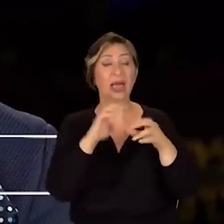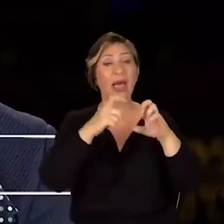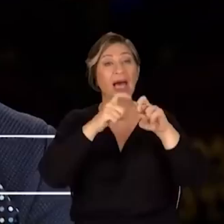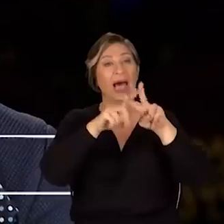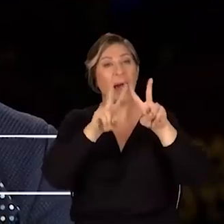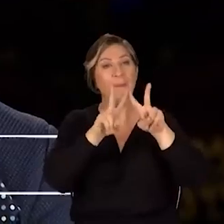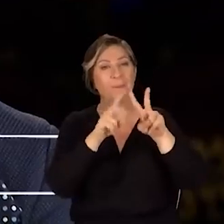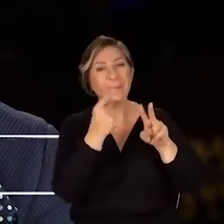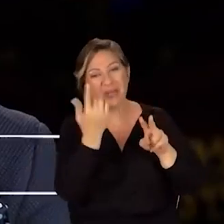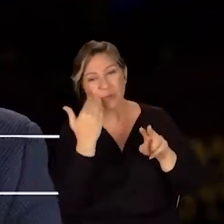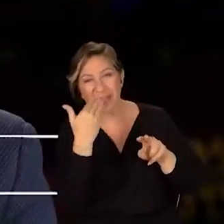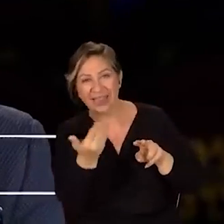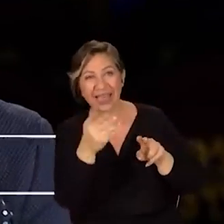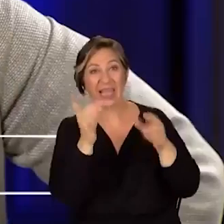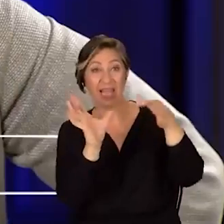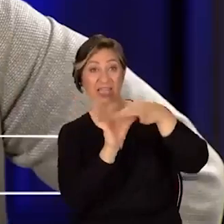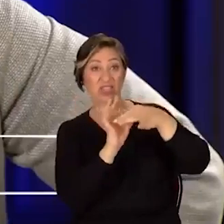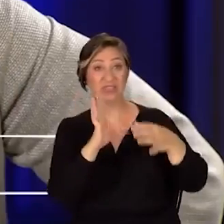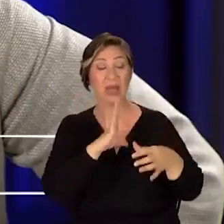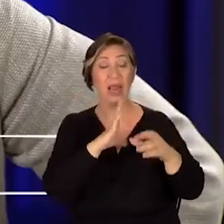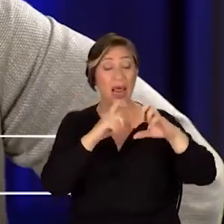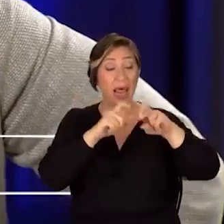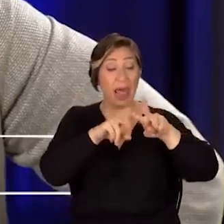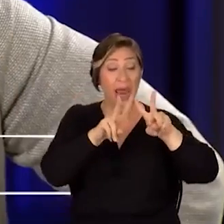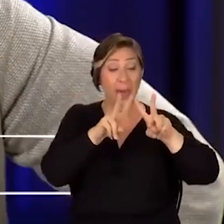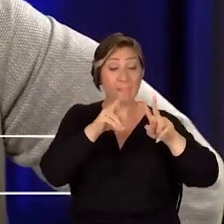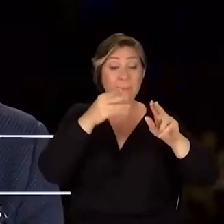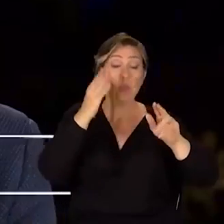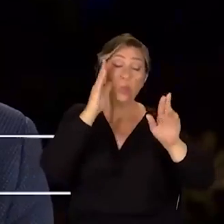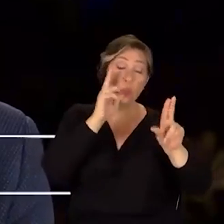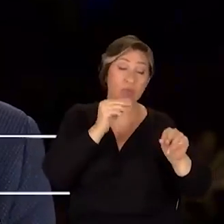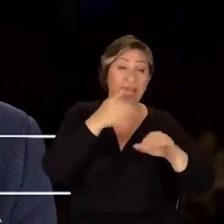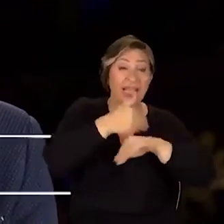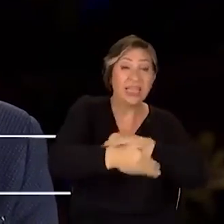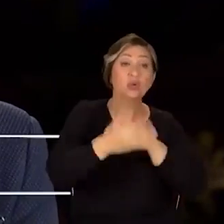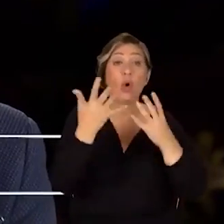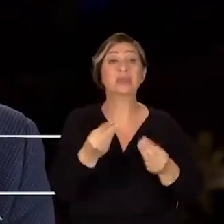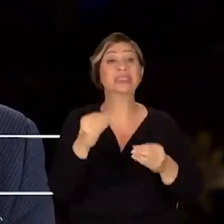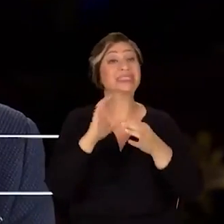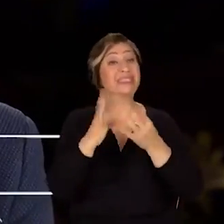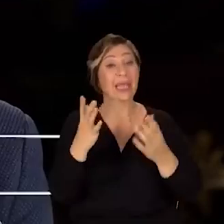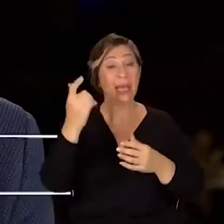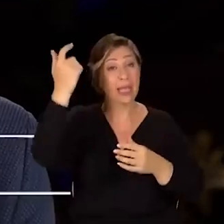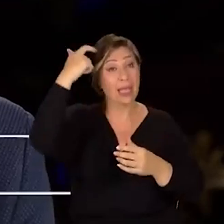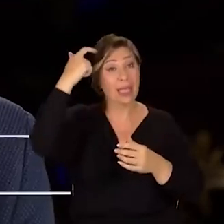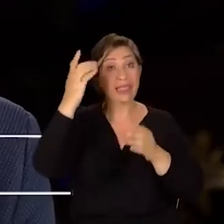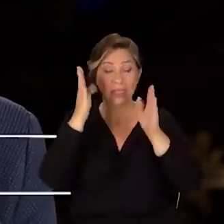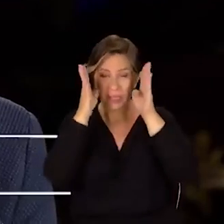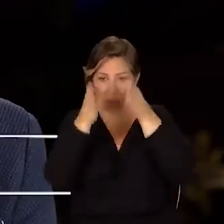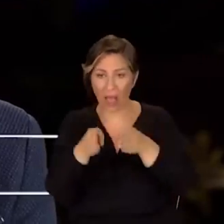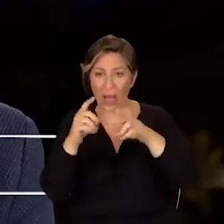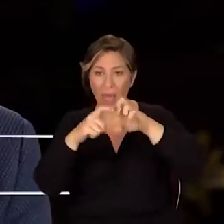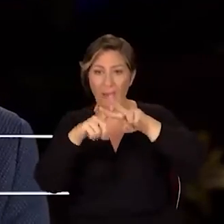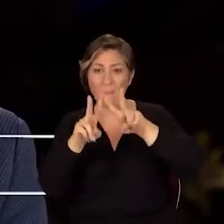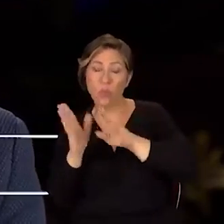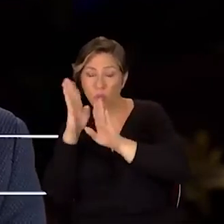dediğimiz kısımla ilişkisi var. REM uykusuna geçilmesinin sebebi beynin direkt REM uykusuna geçememesi. Yani